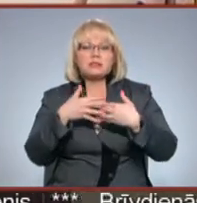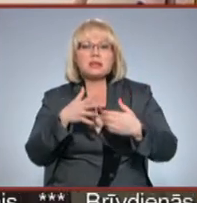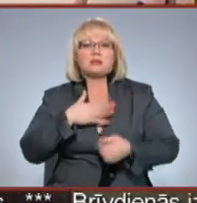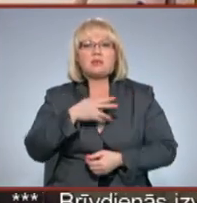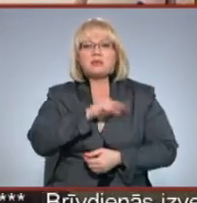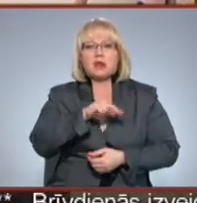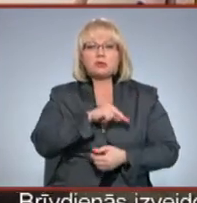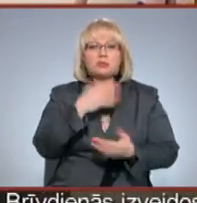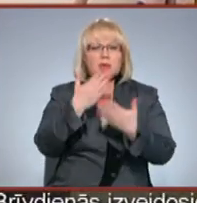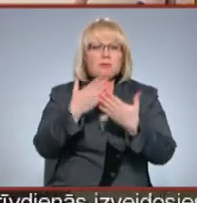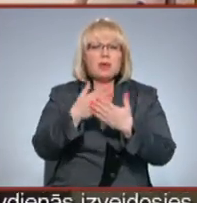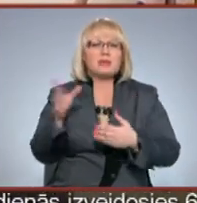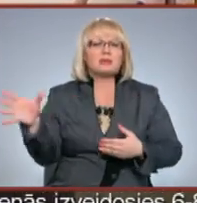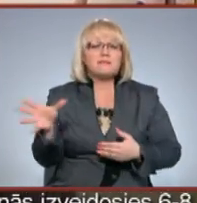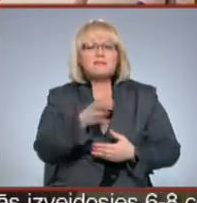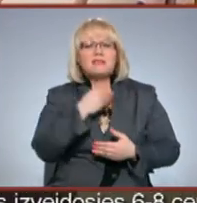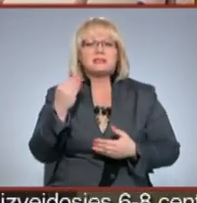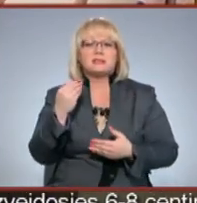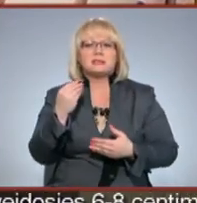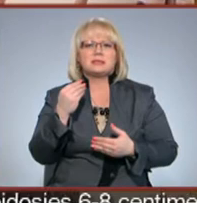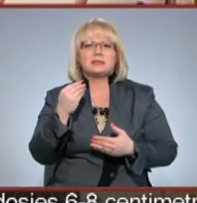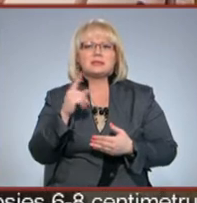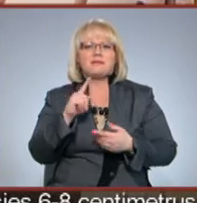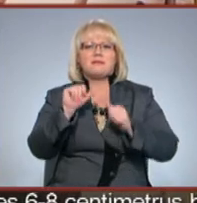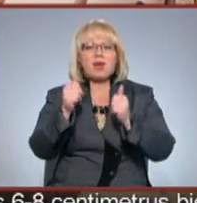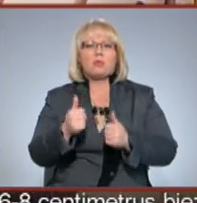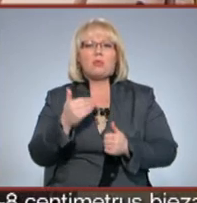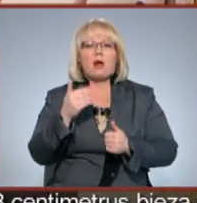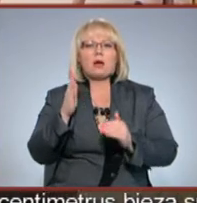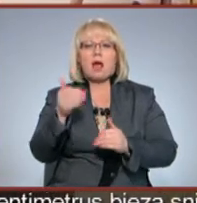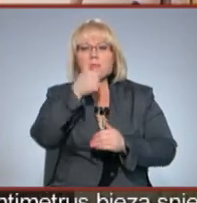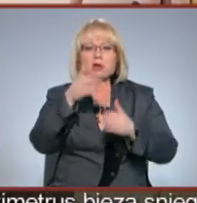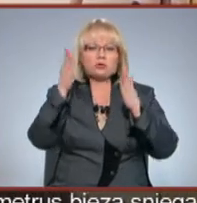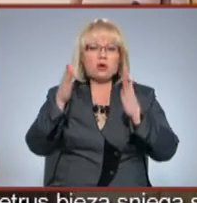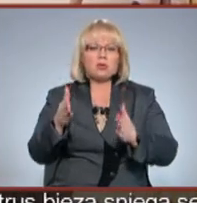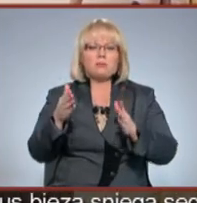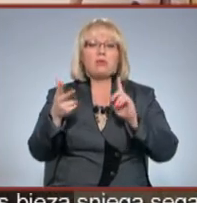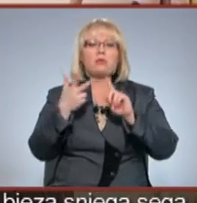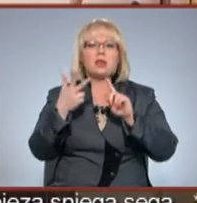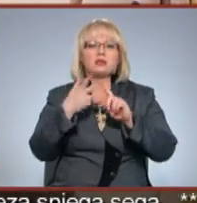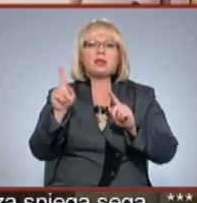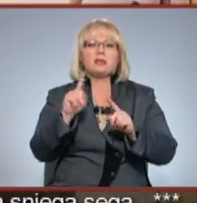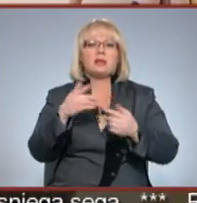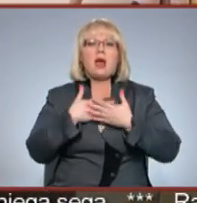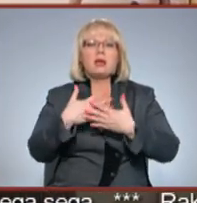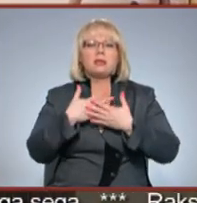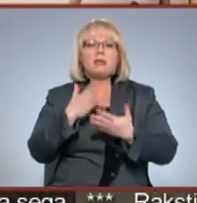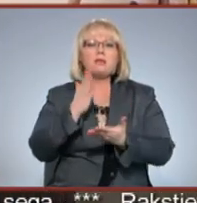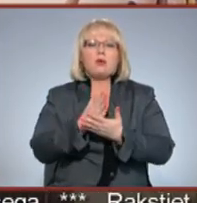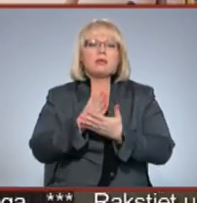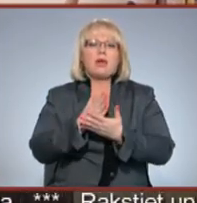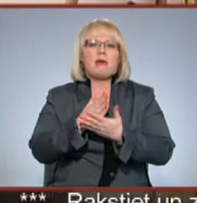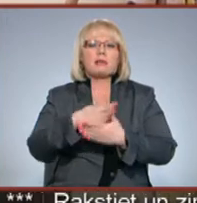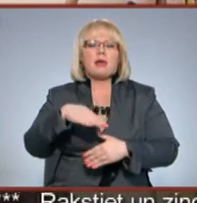raksturus jāpalauž. Tas viss veido tev kā personību. Un trešais ir šī noteikti